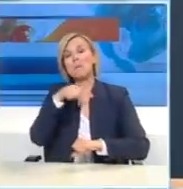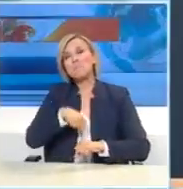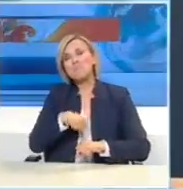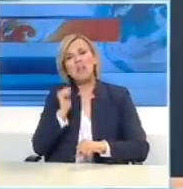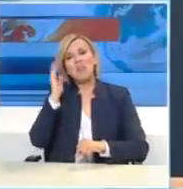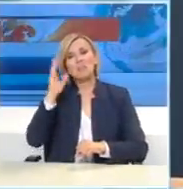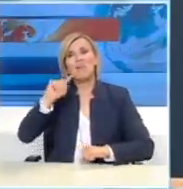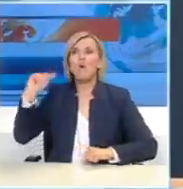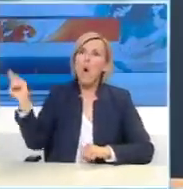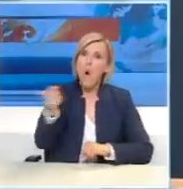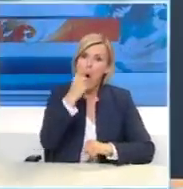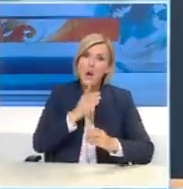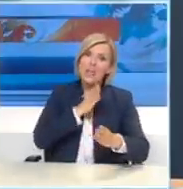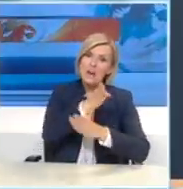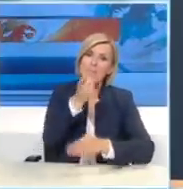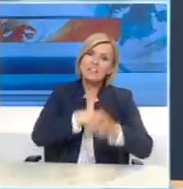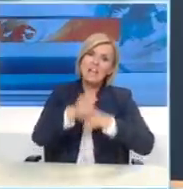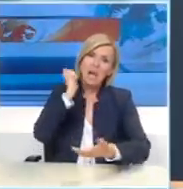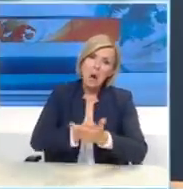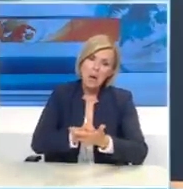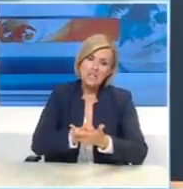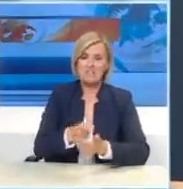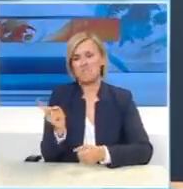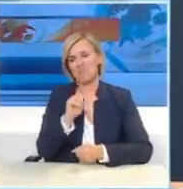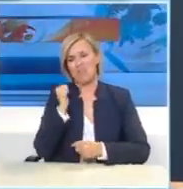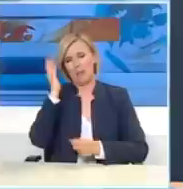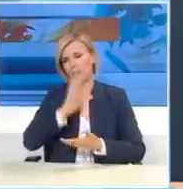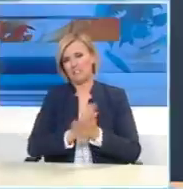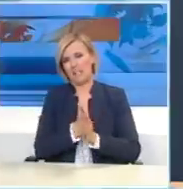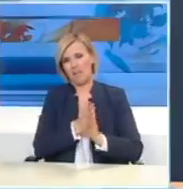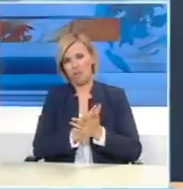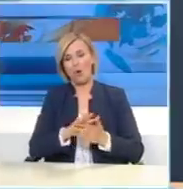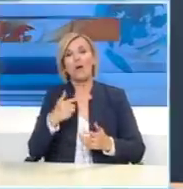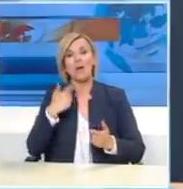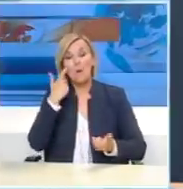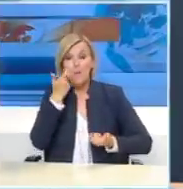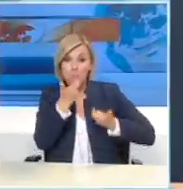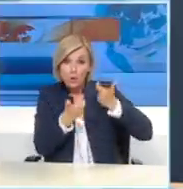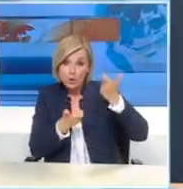ένα οξύμετρο, εγώ δεν είμαι προπαγανδιστής αυτής της στρατηγικής. Εγώ είμαι ότι επιτηρούμε την υγεία